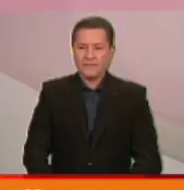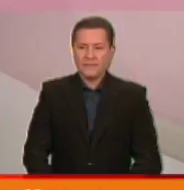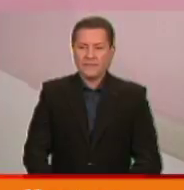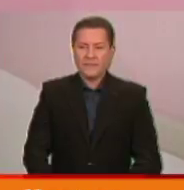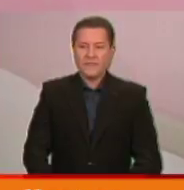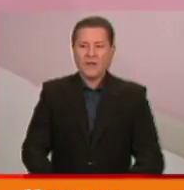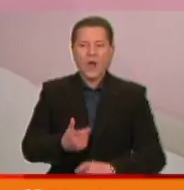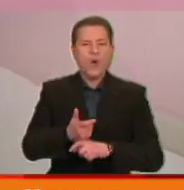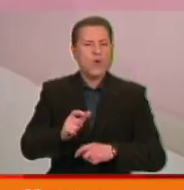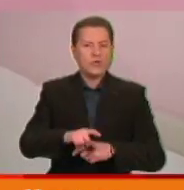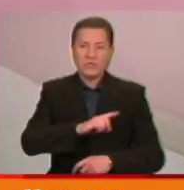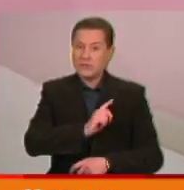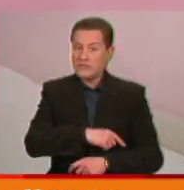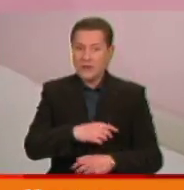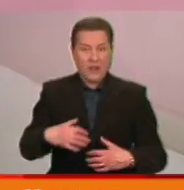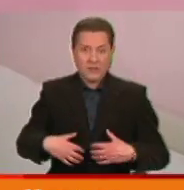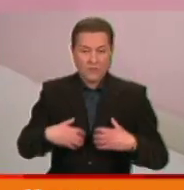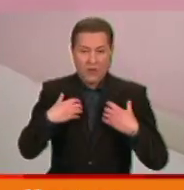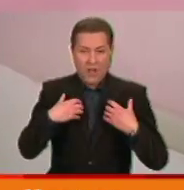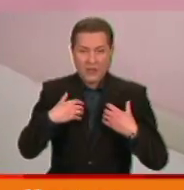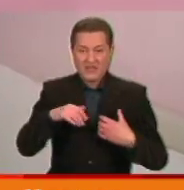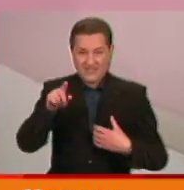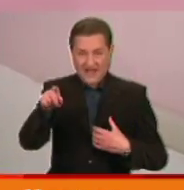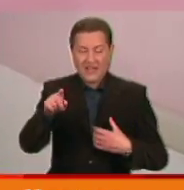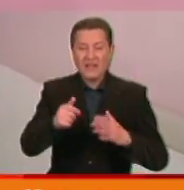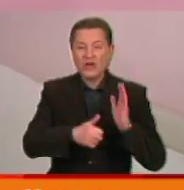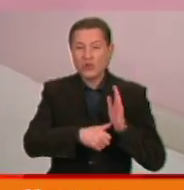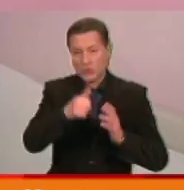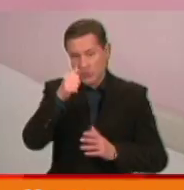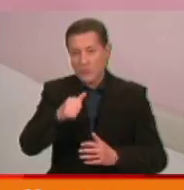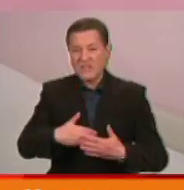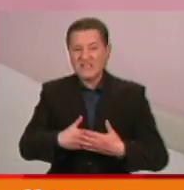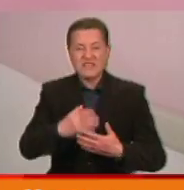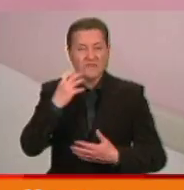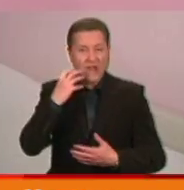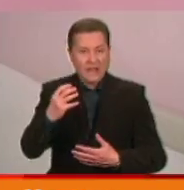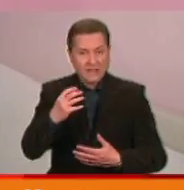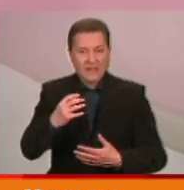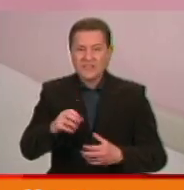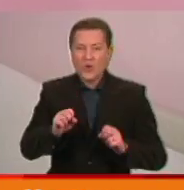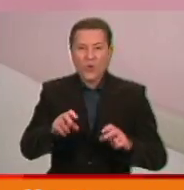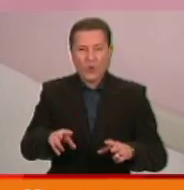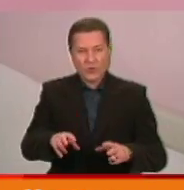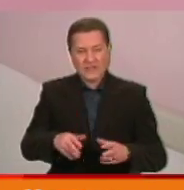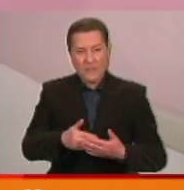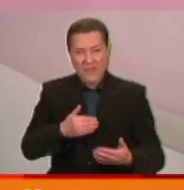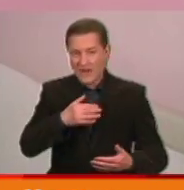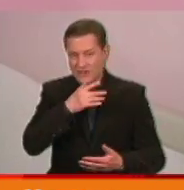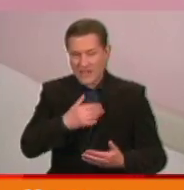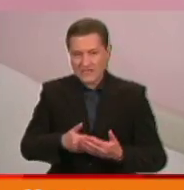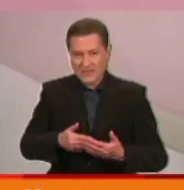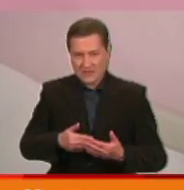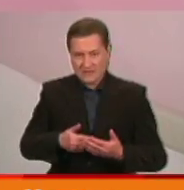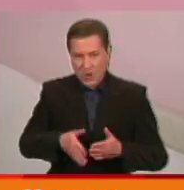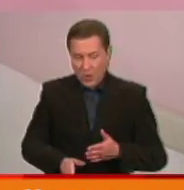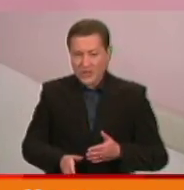Дуже сильно збувалося. Не чекала просто. Не зрозуміла взагалі, що відбувалося. Резко дуже.